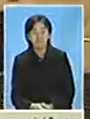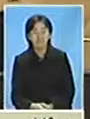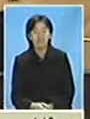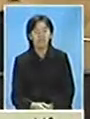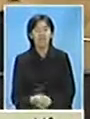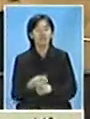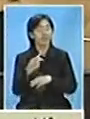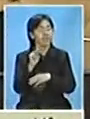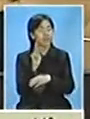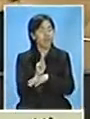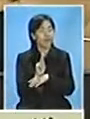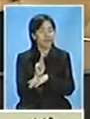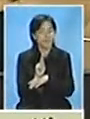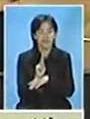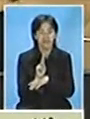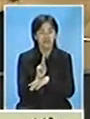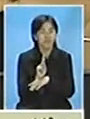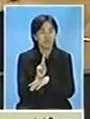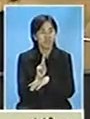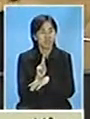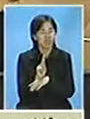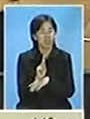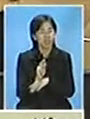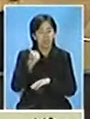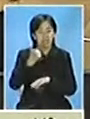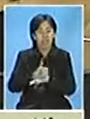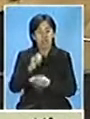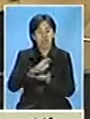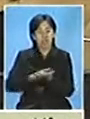กับเรียนท่านประธานครับ คือถ้าพ้นเป็นคณบดีเมื่อไหร่